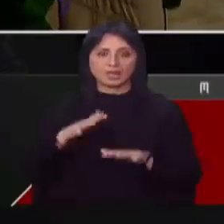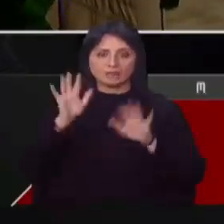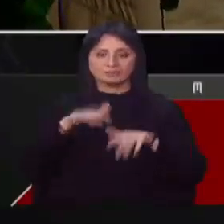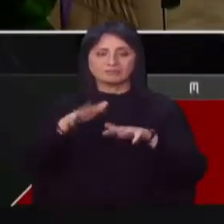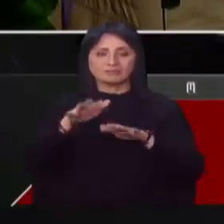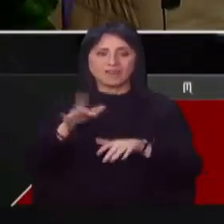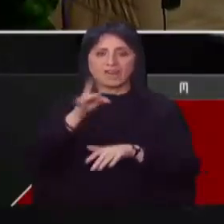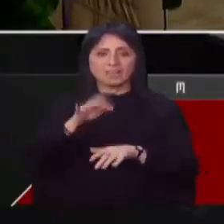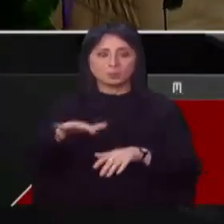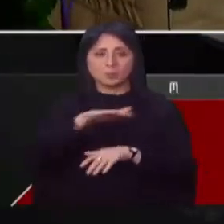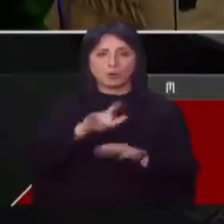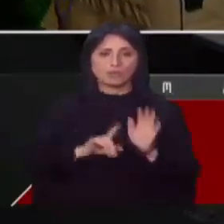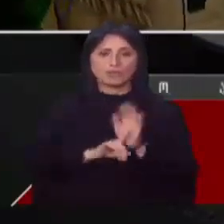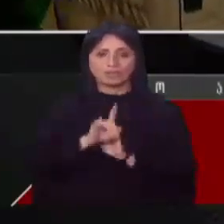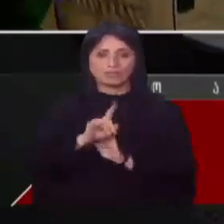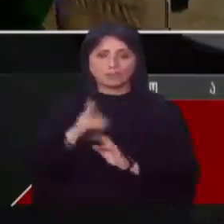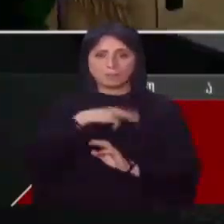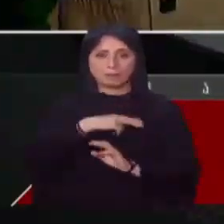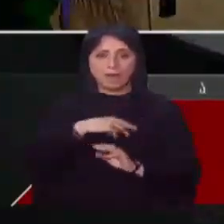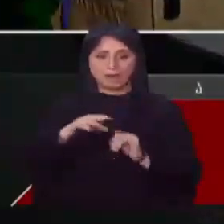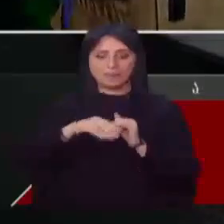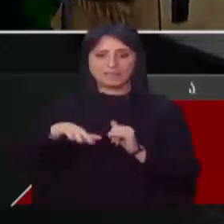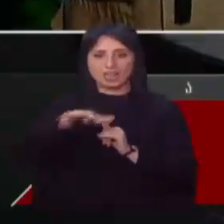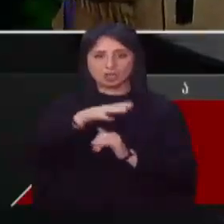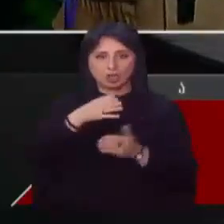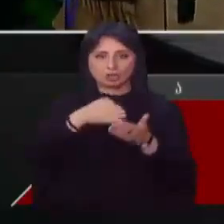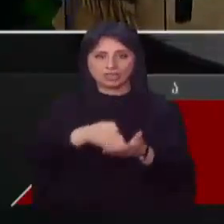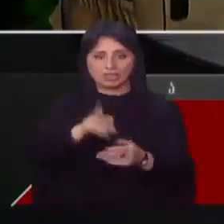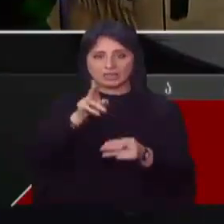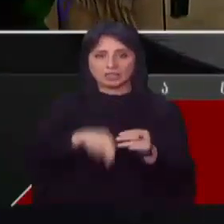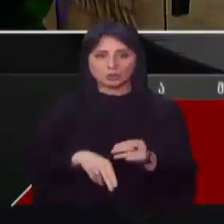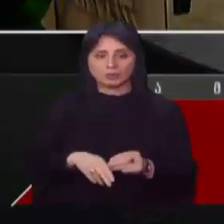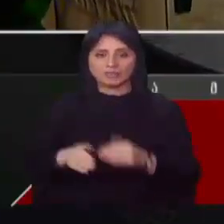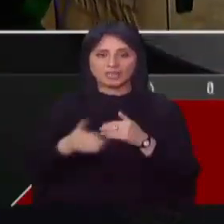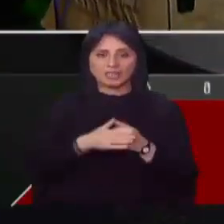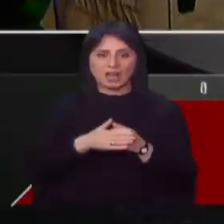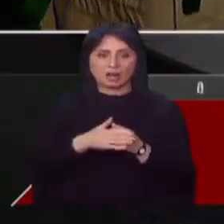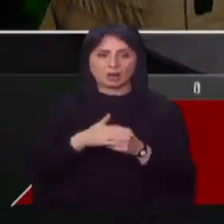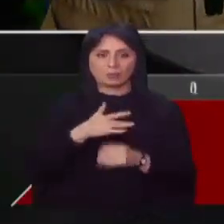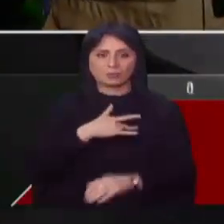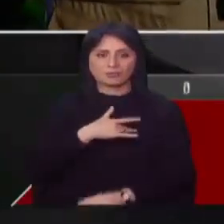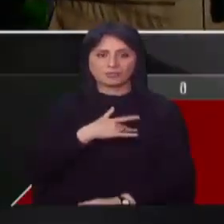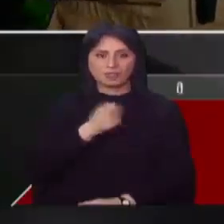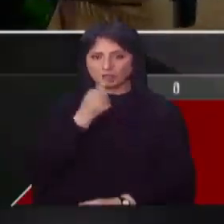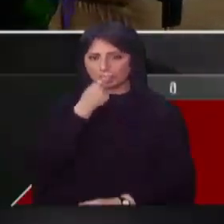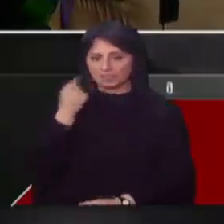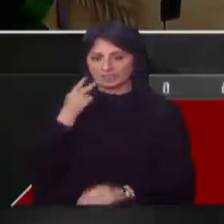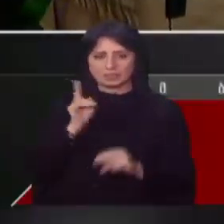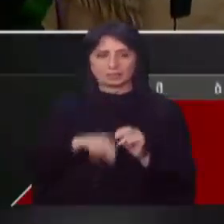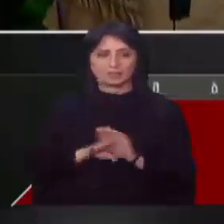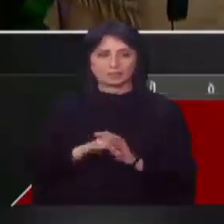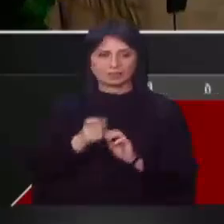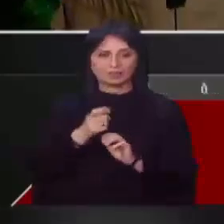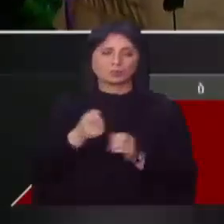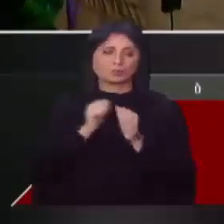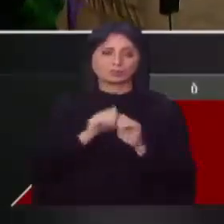რომელიც რესპუბლიკის მოედანზე დაიწყო და აქ პარლამენტის მიმდებარე ტერიტორიაზე დასრულდა, დაახლოებით ცოტა ხნის წინ დამთავრდა. ცოტა ხნის